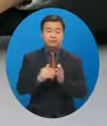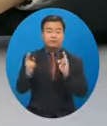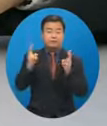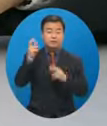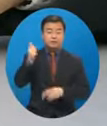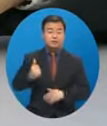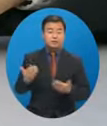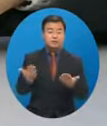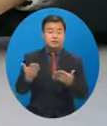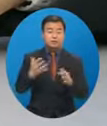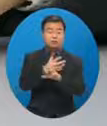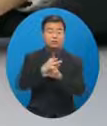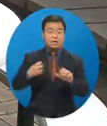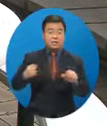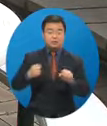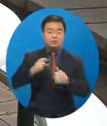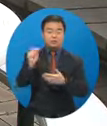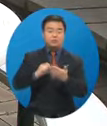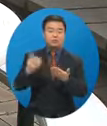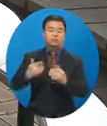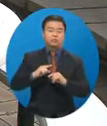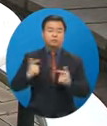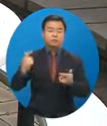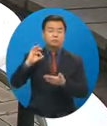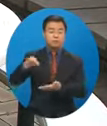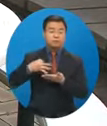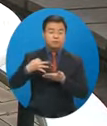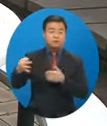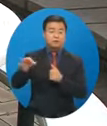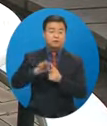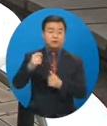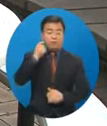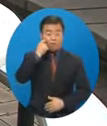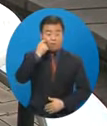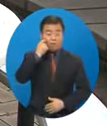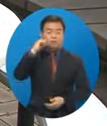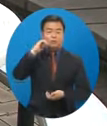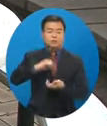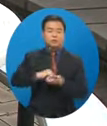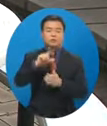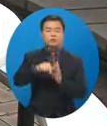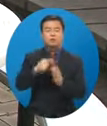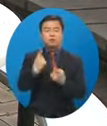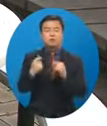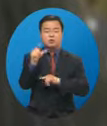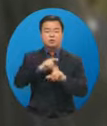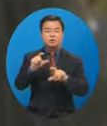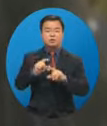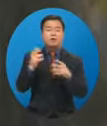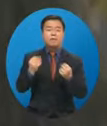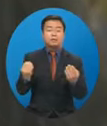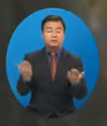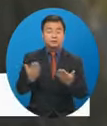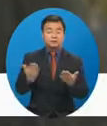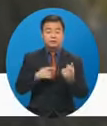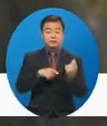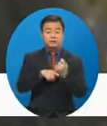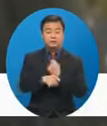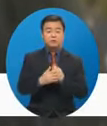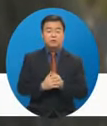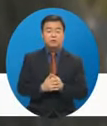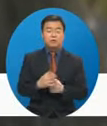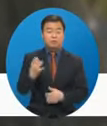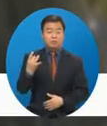급여를 제때 받지 못한데다 정해진 근무 시간 보다 훨씬 많은 일을 해야 했기 때문입니다 원래 받아 된